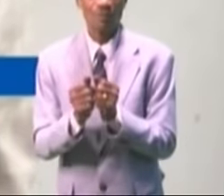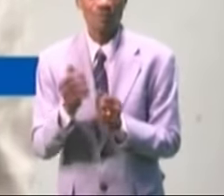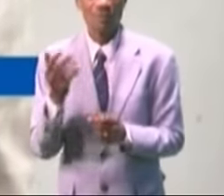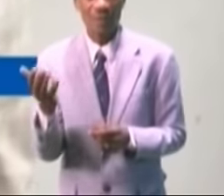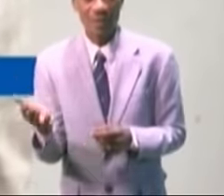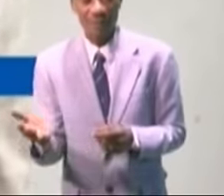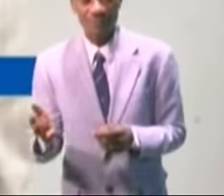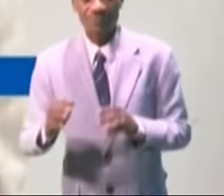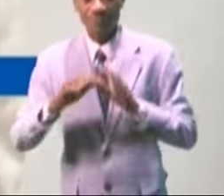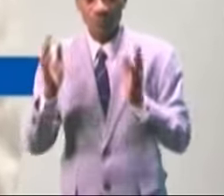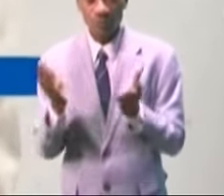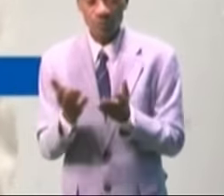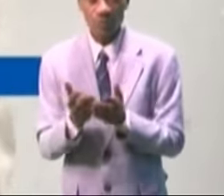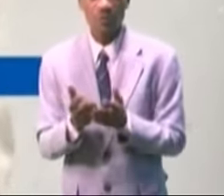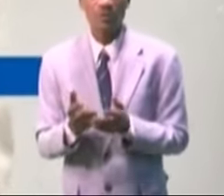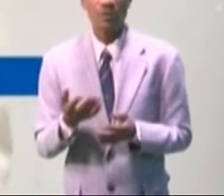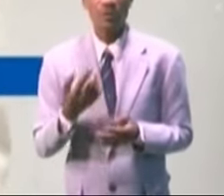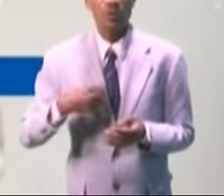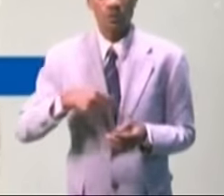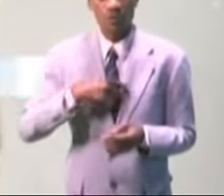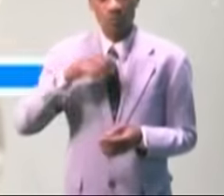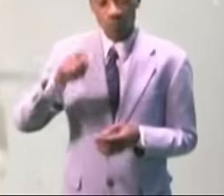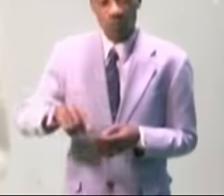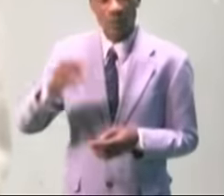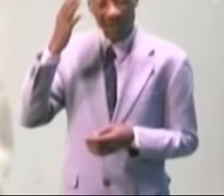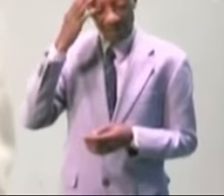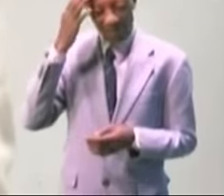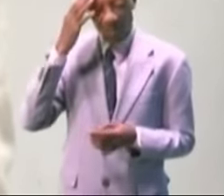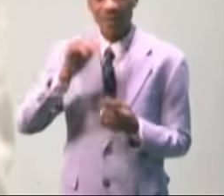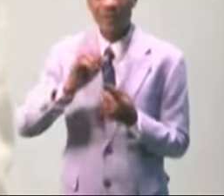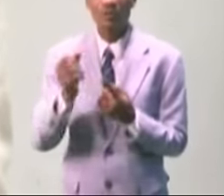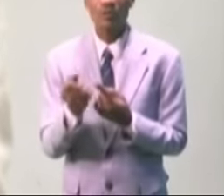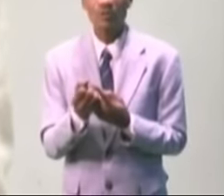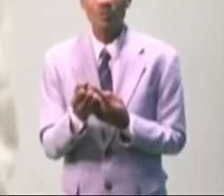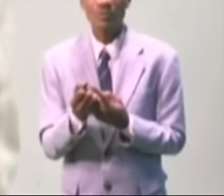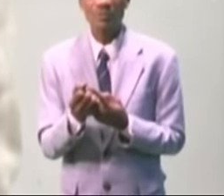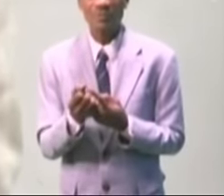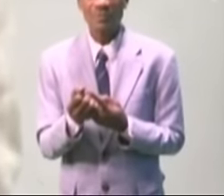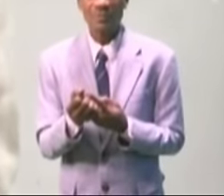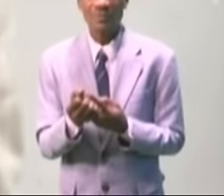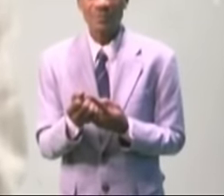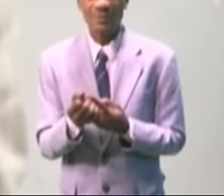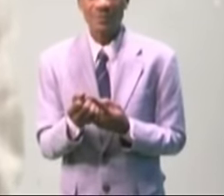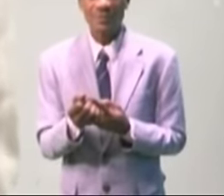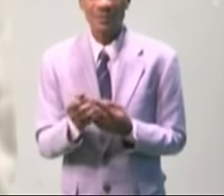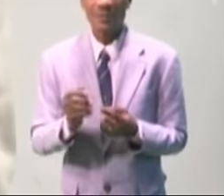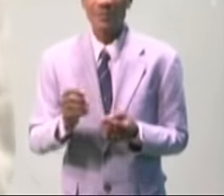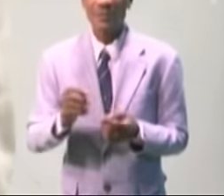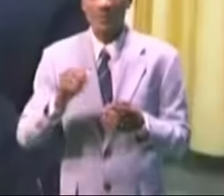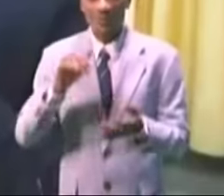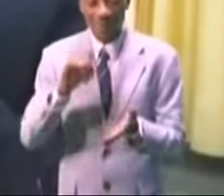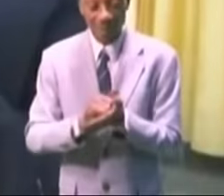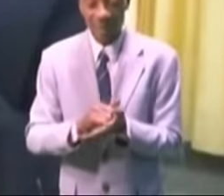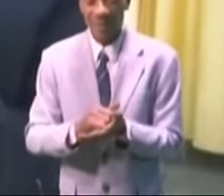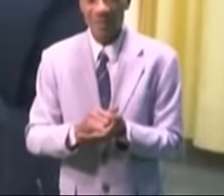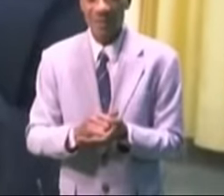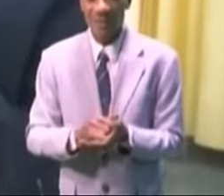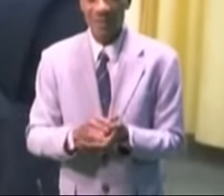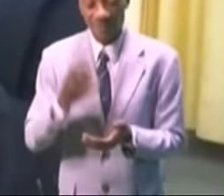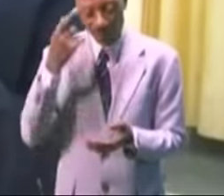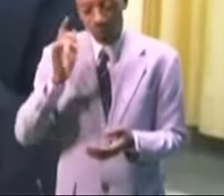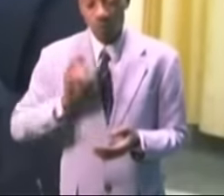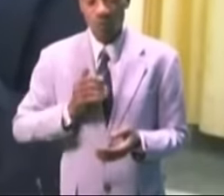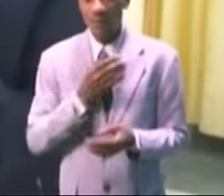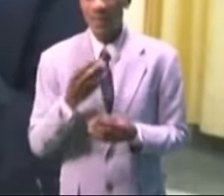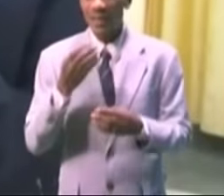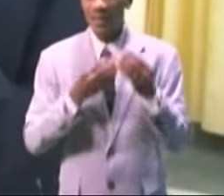tous nous puissions prendre conscience de cette situation parce que ça concerne notre alimentation. Le professeur